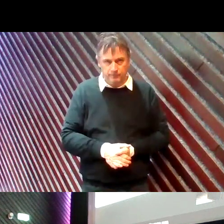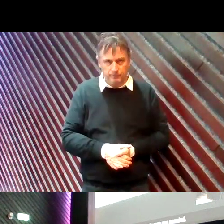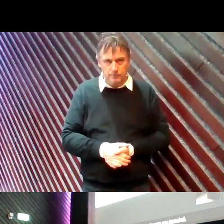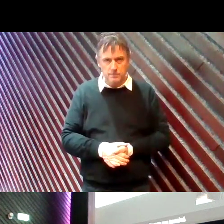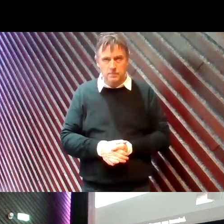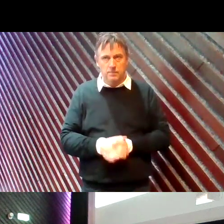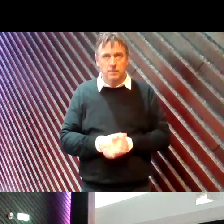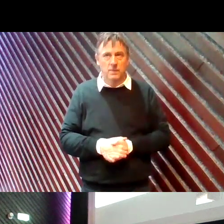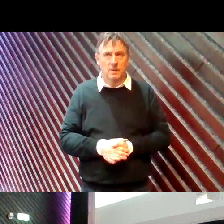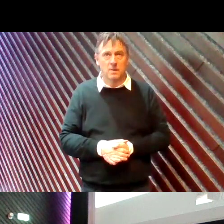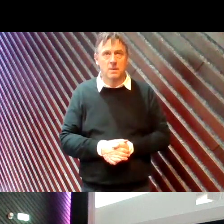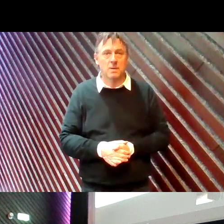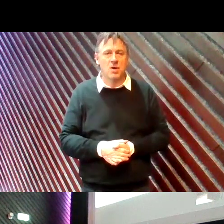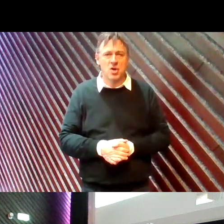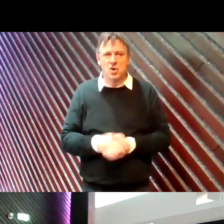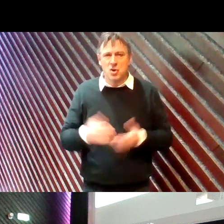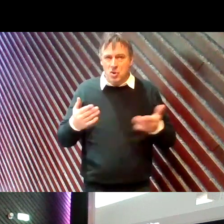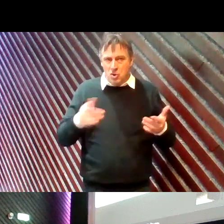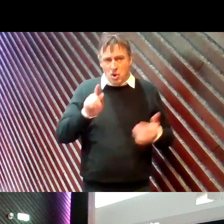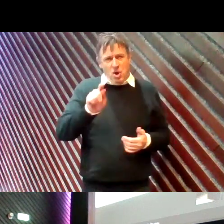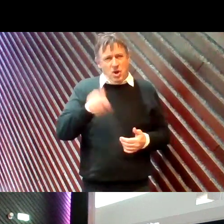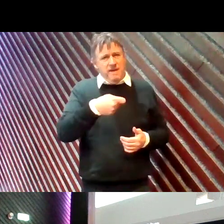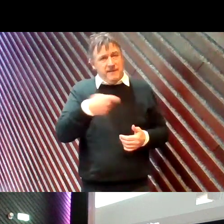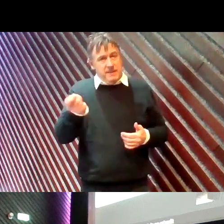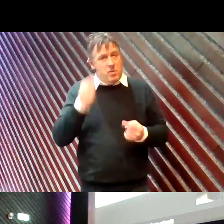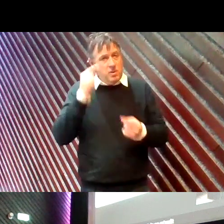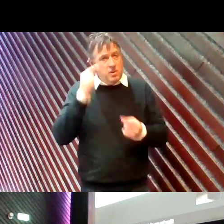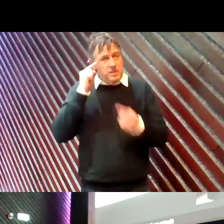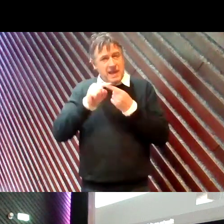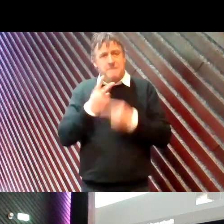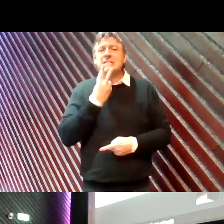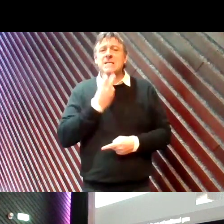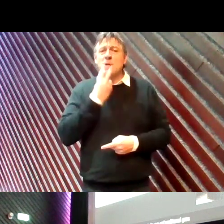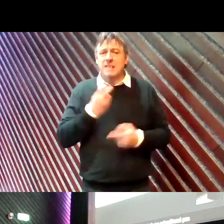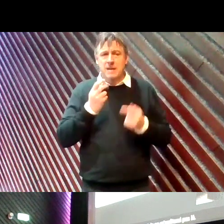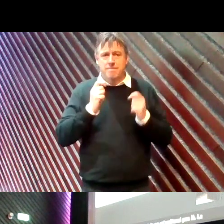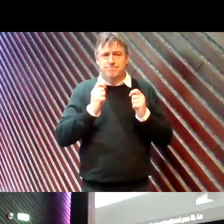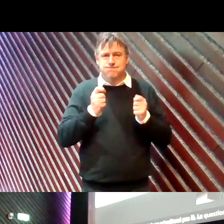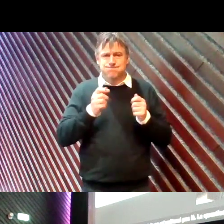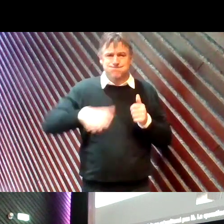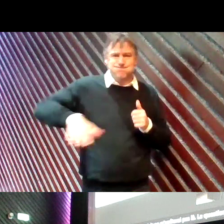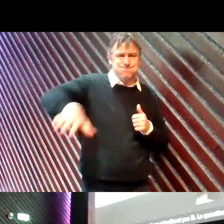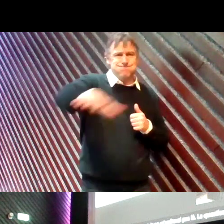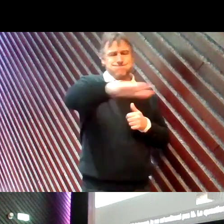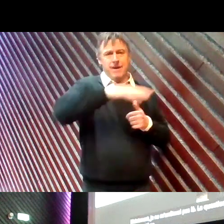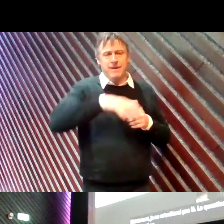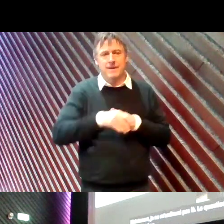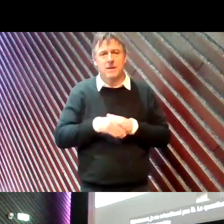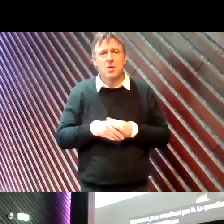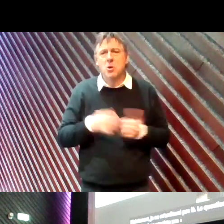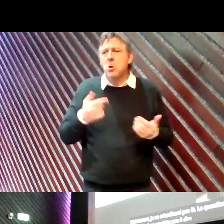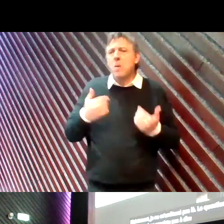je ne m'arrêterai pas là, puisque, évidemment, la question de la psychanalité ne consiste pas à dire que seules les personnes